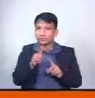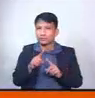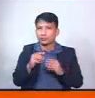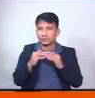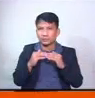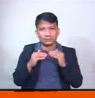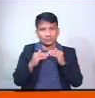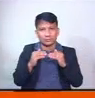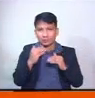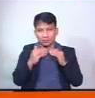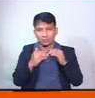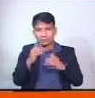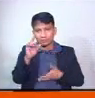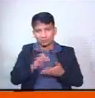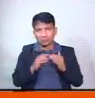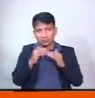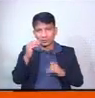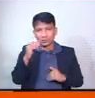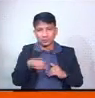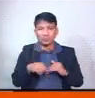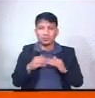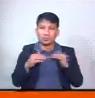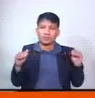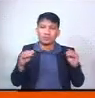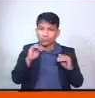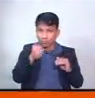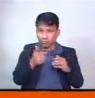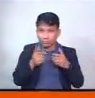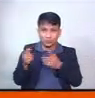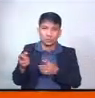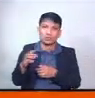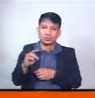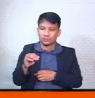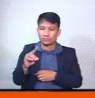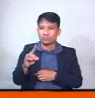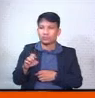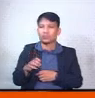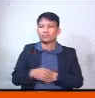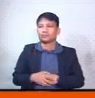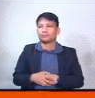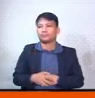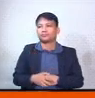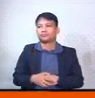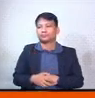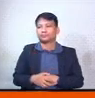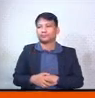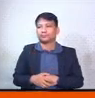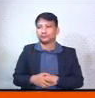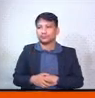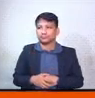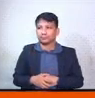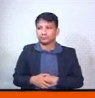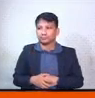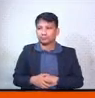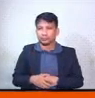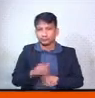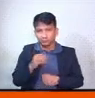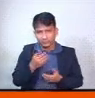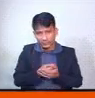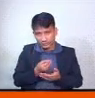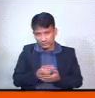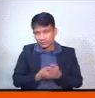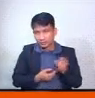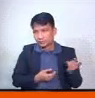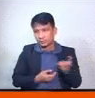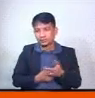hindi kayo dehado. Opo, sir. Okay? Sige, bukas, sir, punta tayo doon sa dole. Opo, sir. May pera na kayo. Opo, sir. Okay.